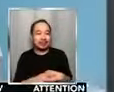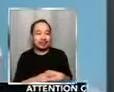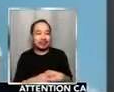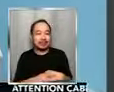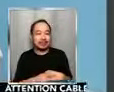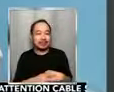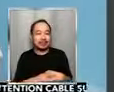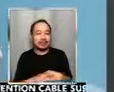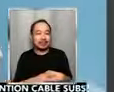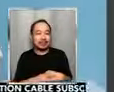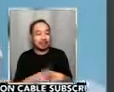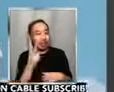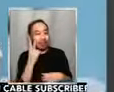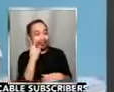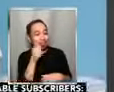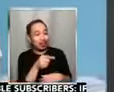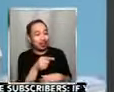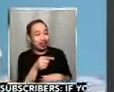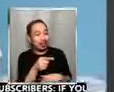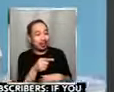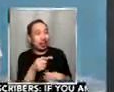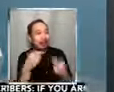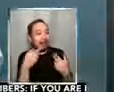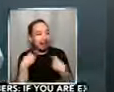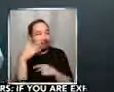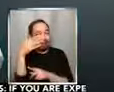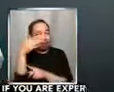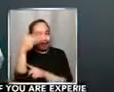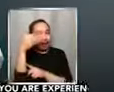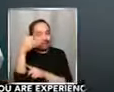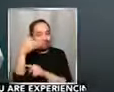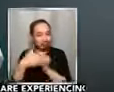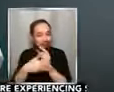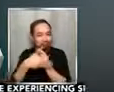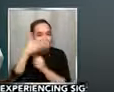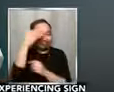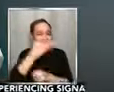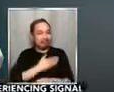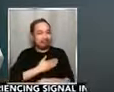O ito nga, may pa-flag ceremony pa.